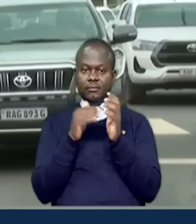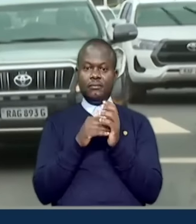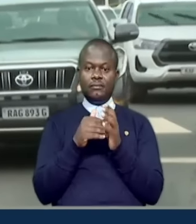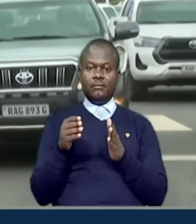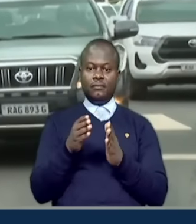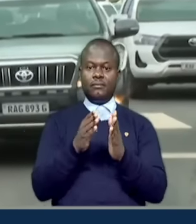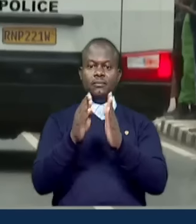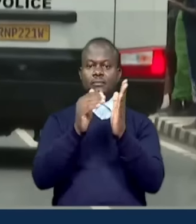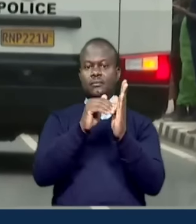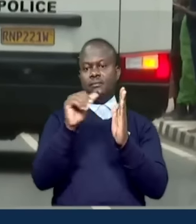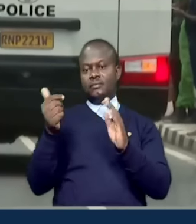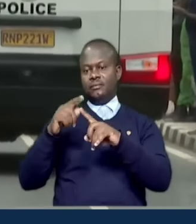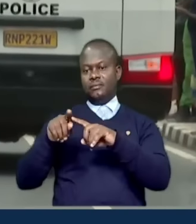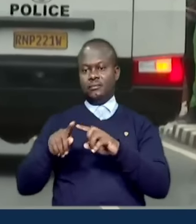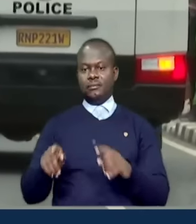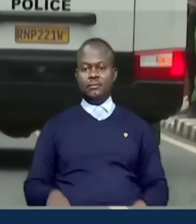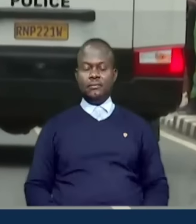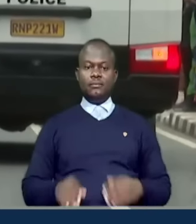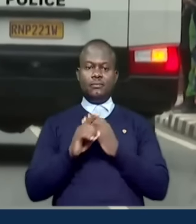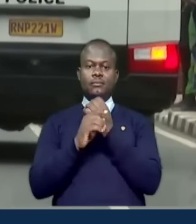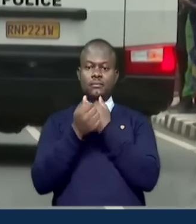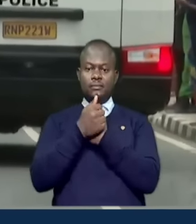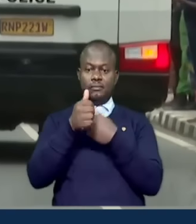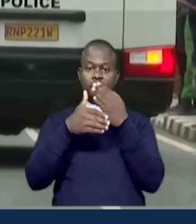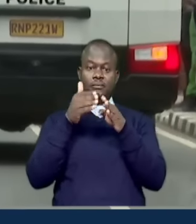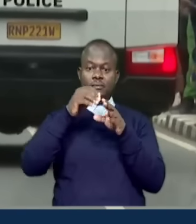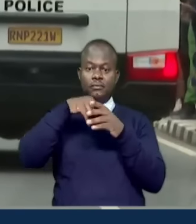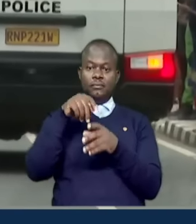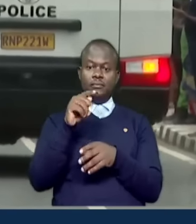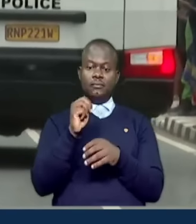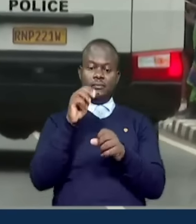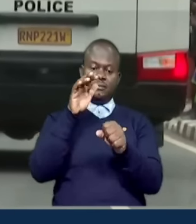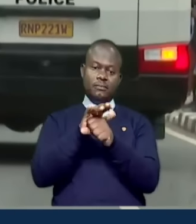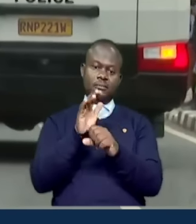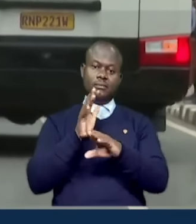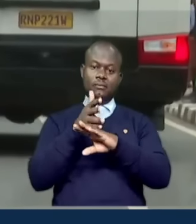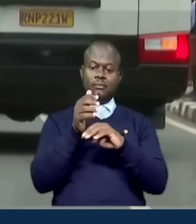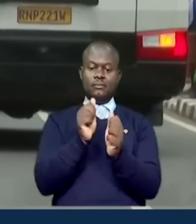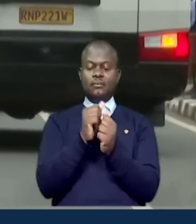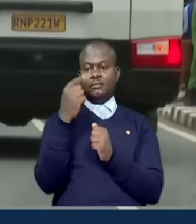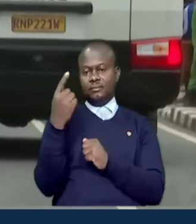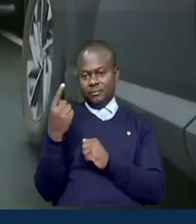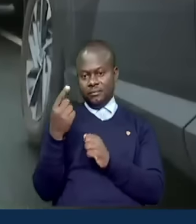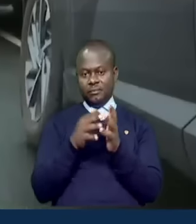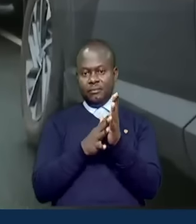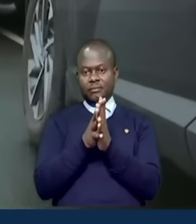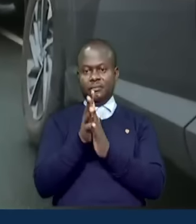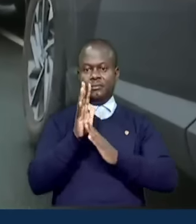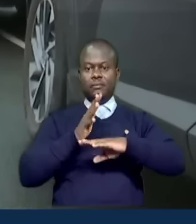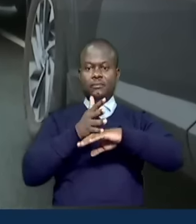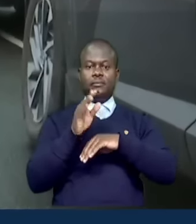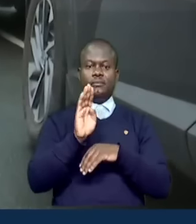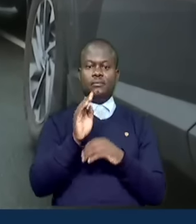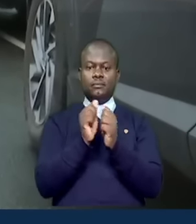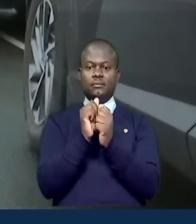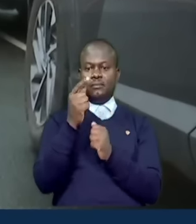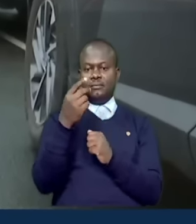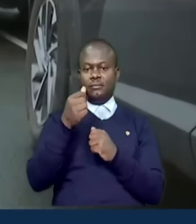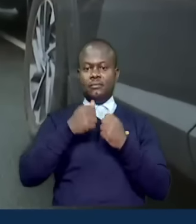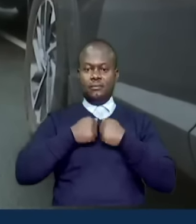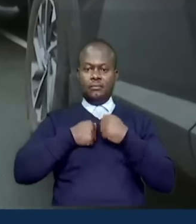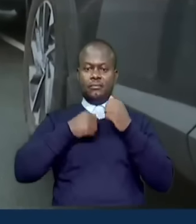mihanda ndetse n'ahandi. Akarere ka Rubavu niko kubatswemo ibirometero byinshi birenga 11 byatwaye asaga miliyari 11 z'amafaranga